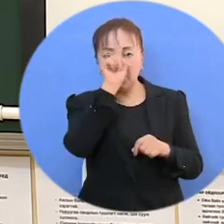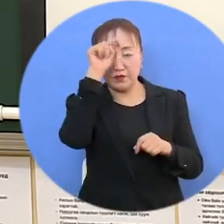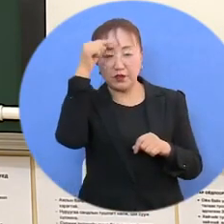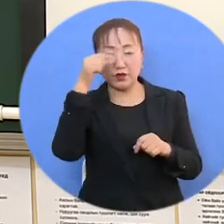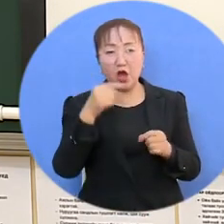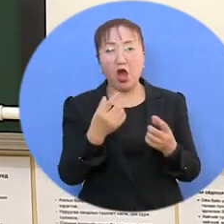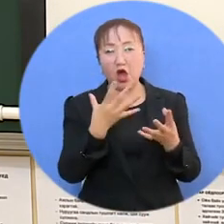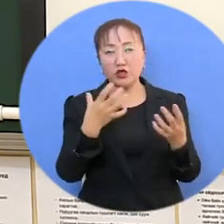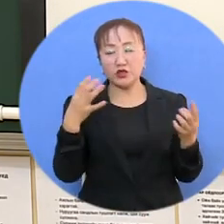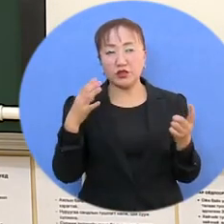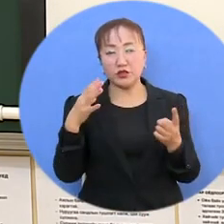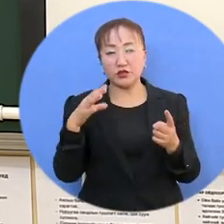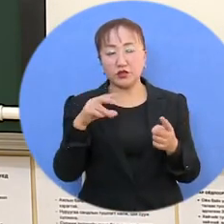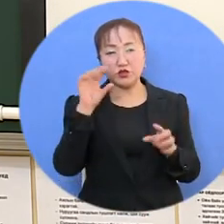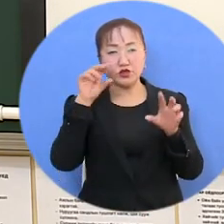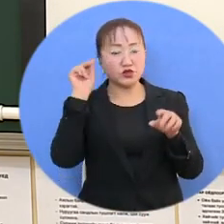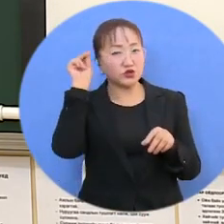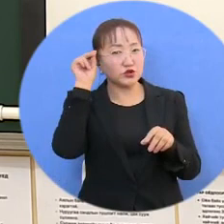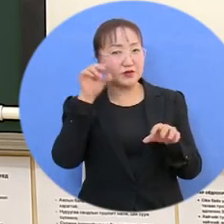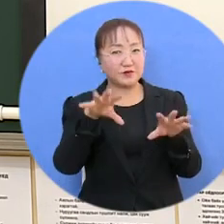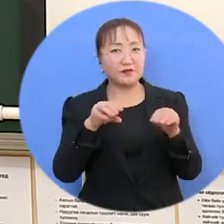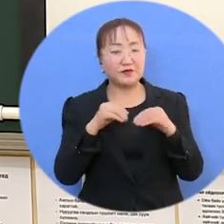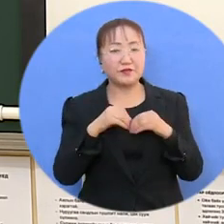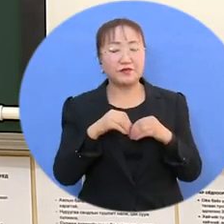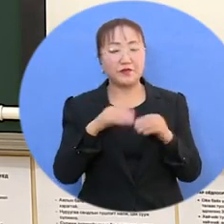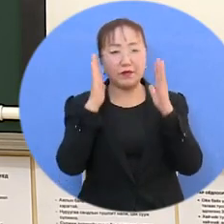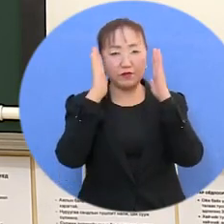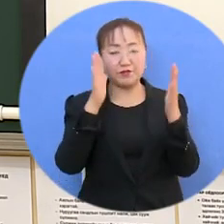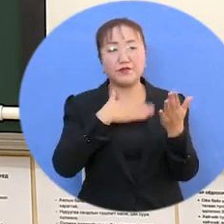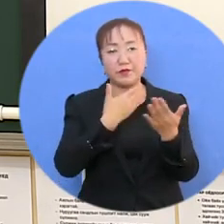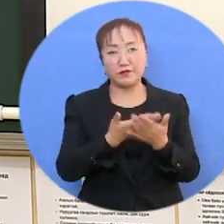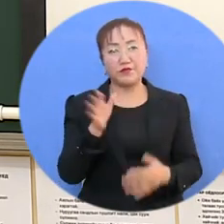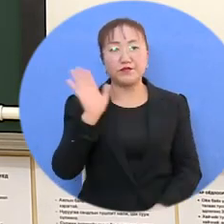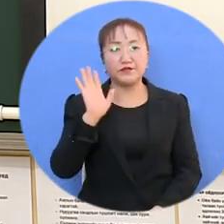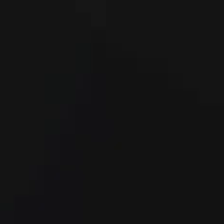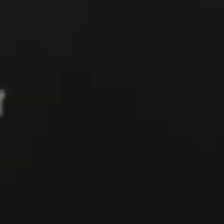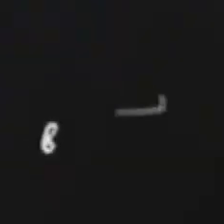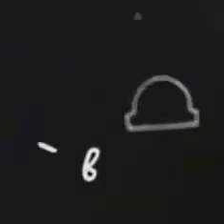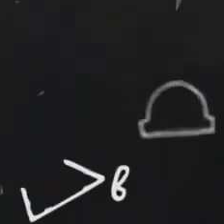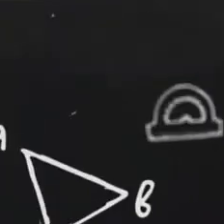талаар олон талаас нь судалж үзлээ. Анхаарал хандуулсан баярлалаа. Баяртай.